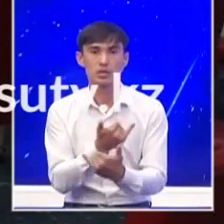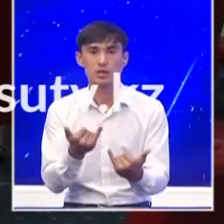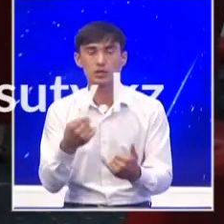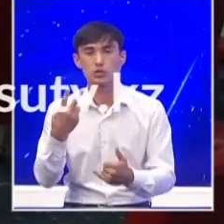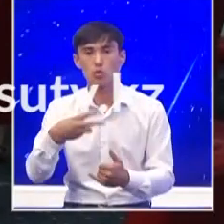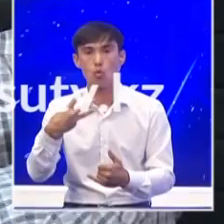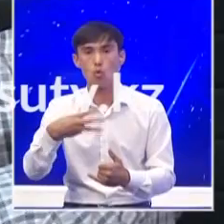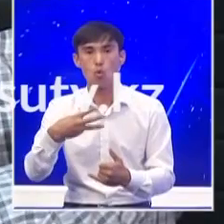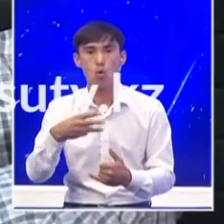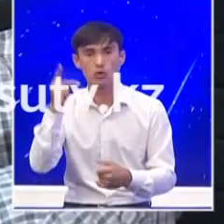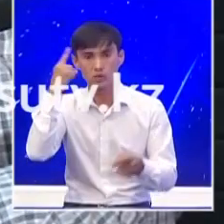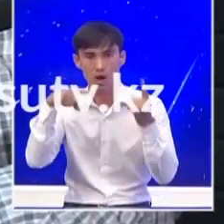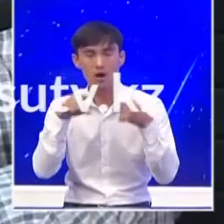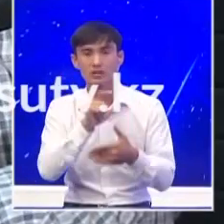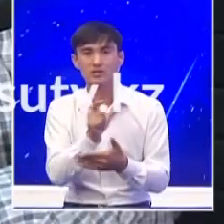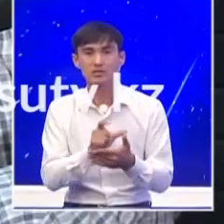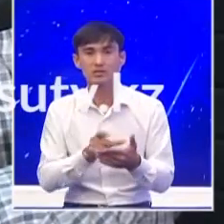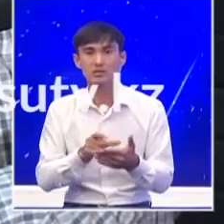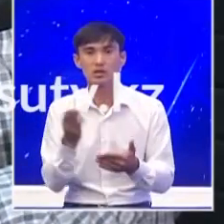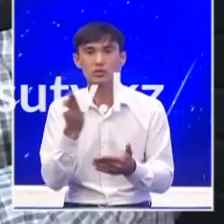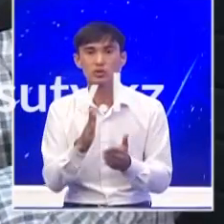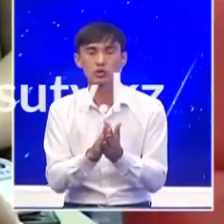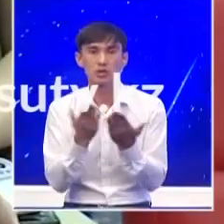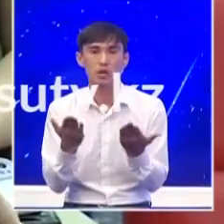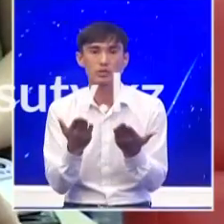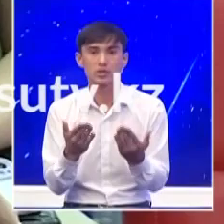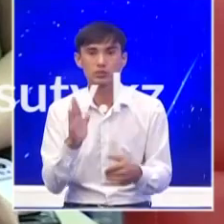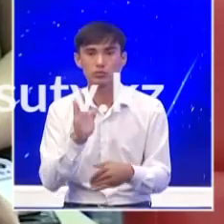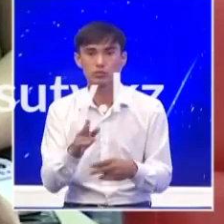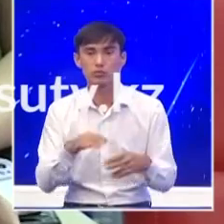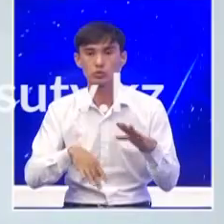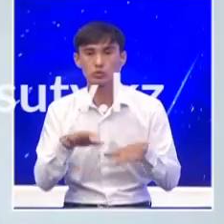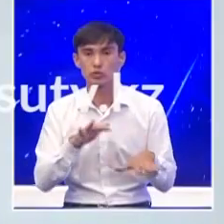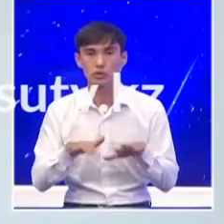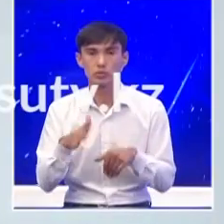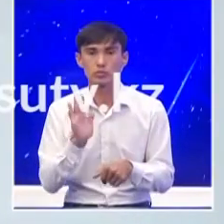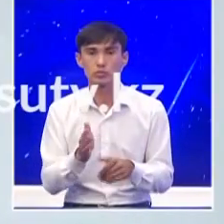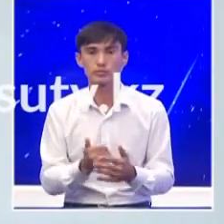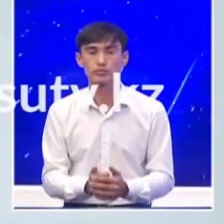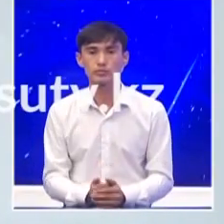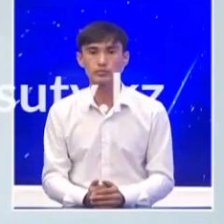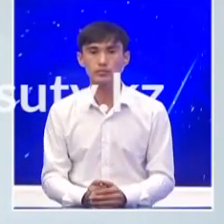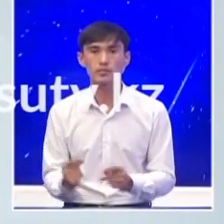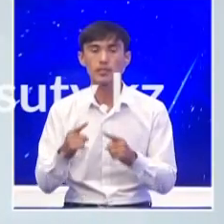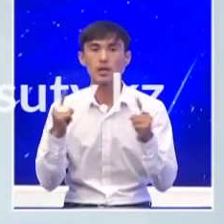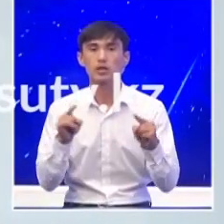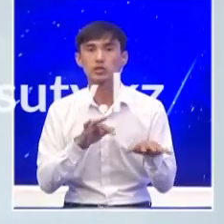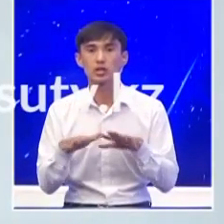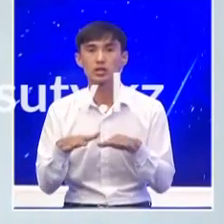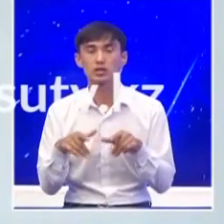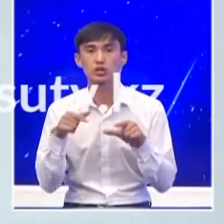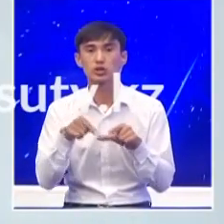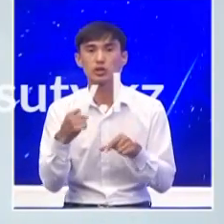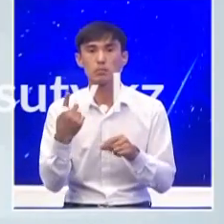30 ақынның кітабы оқырманға жол тартпақ. Бүгінде жинақ томдар сұрыпталу үстінде. Енді ірі шаралардың ішінде былтырғы